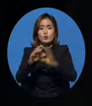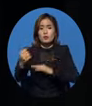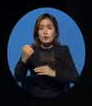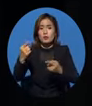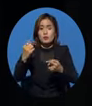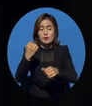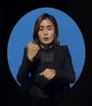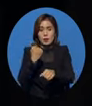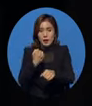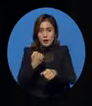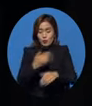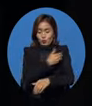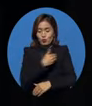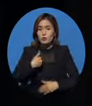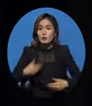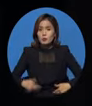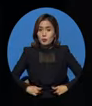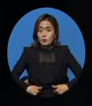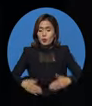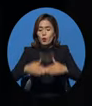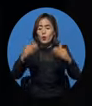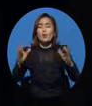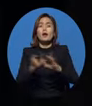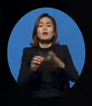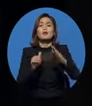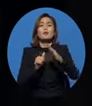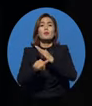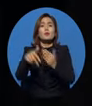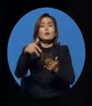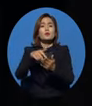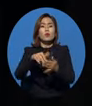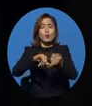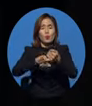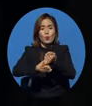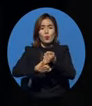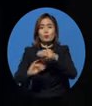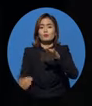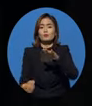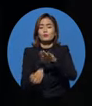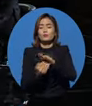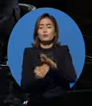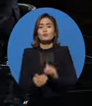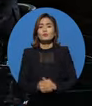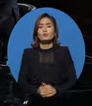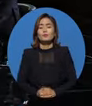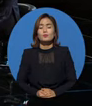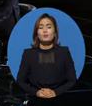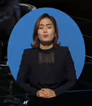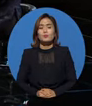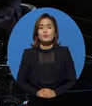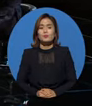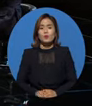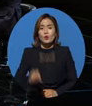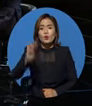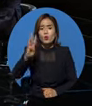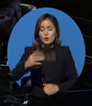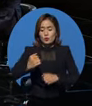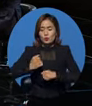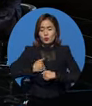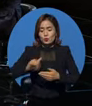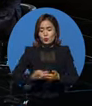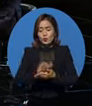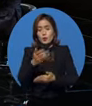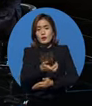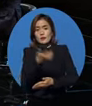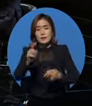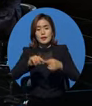역할을 충분히 해야 되는데 저는 당대표가 된다면 이런 제가 반드시 해 내도록 하겠습니다 4 광주 군 공항 이전 에